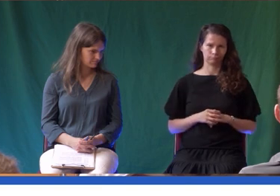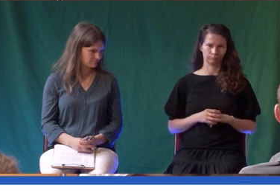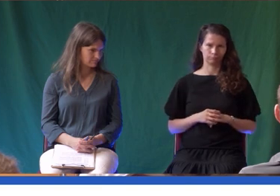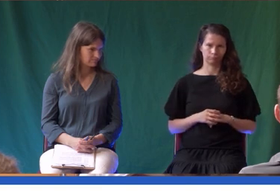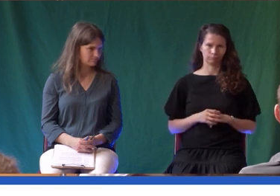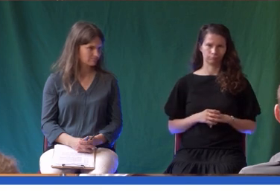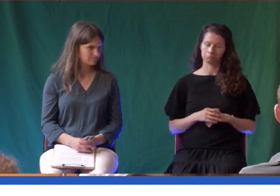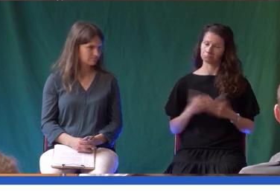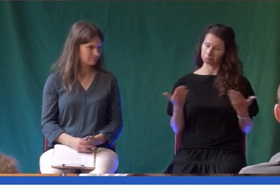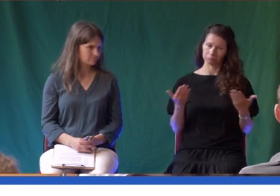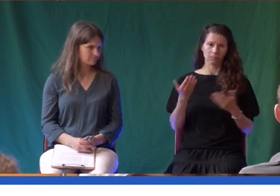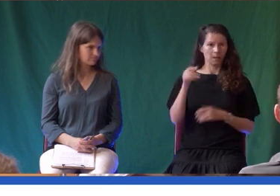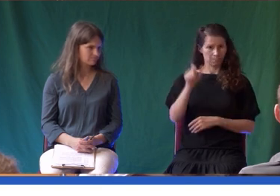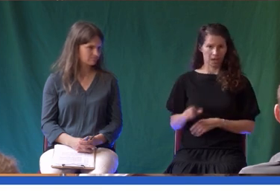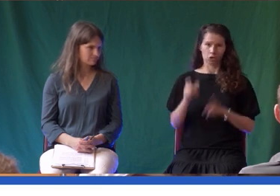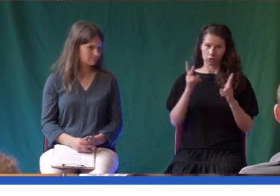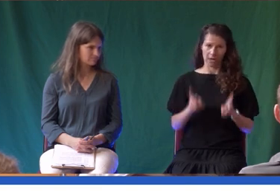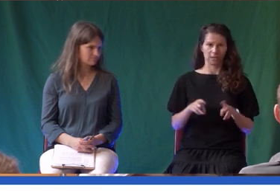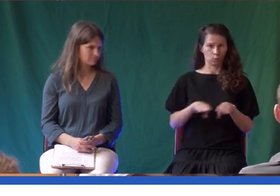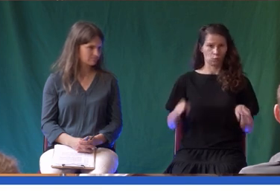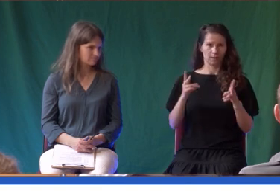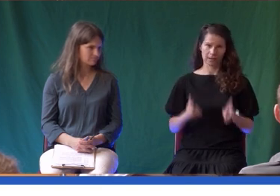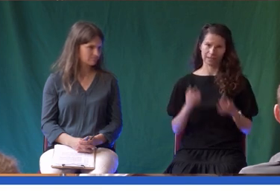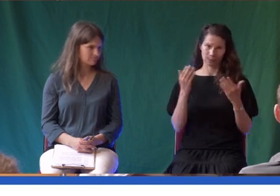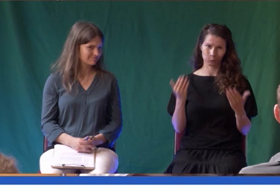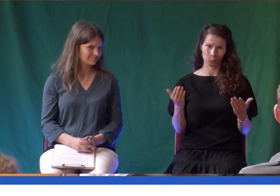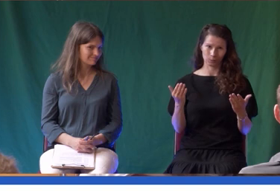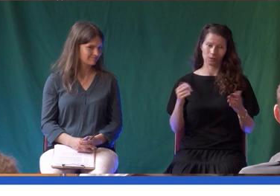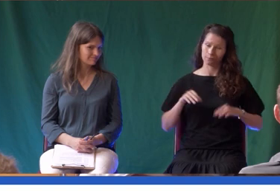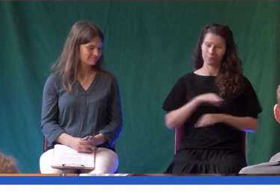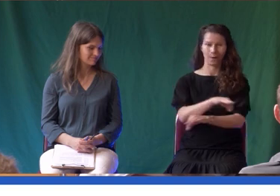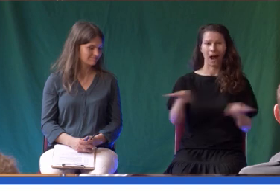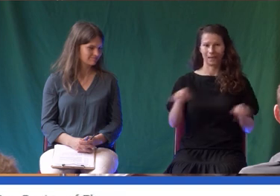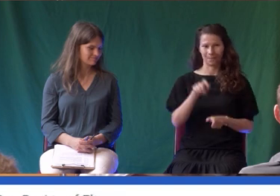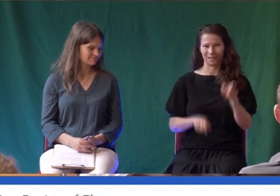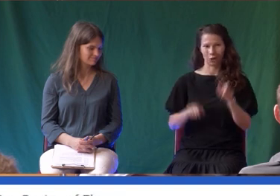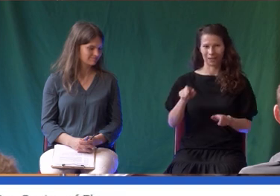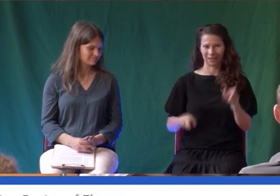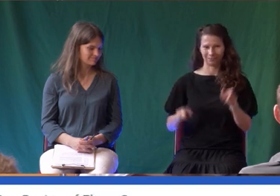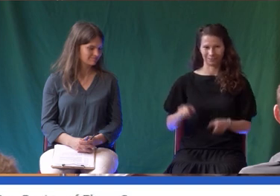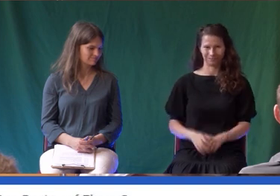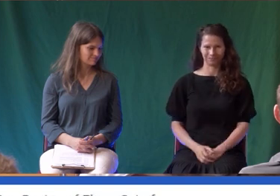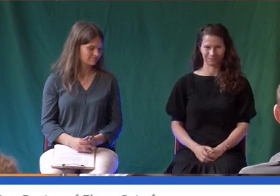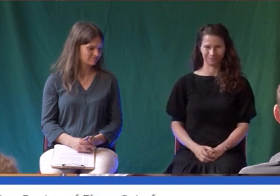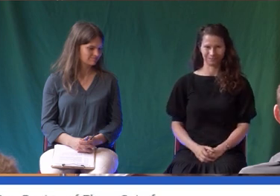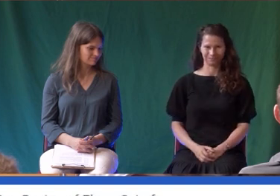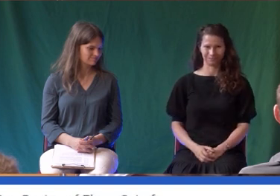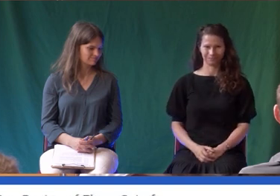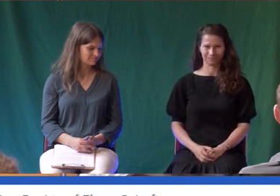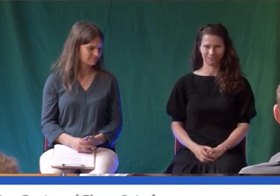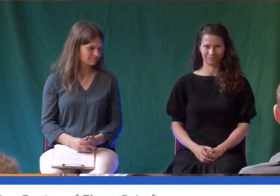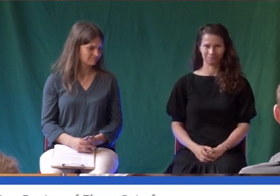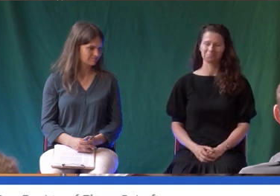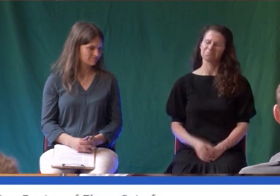das ist ein Menschenrecht und ein Grundrecht für alle Menschen es gibt immer noch viele